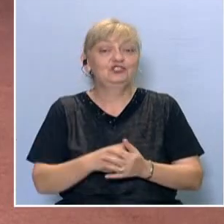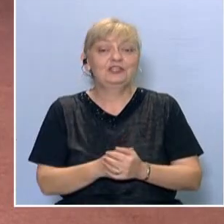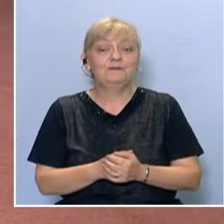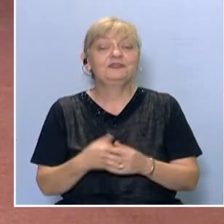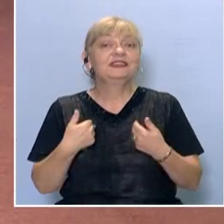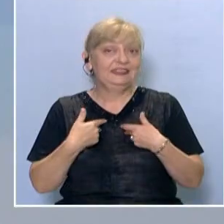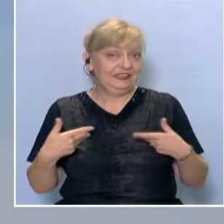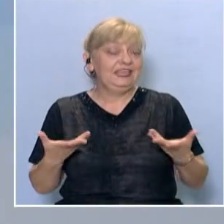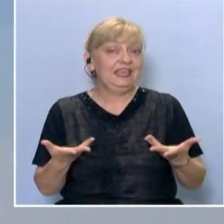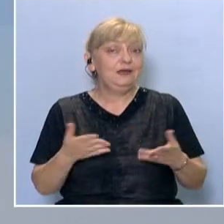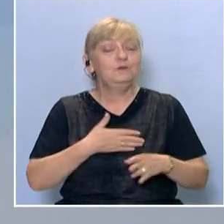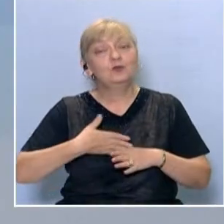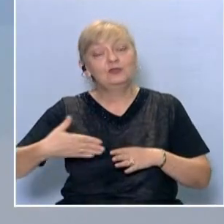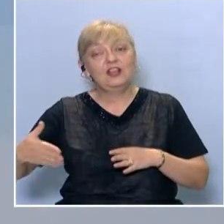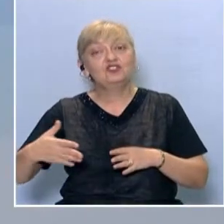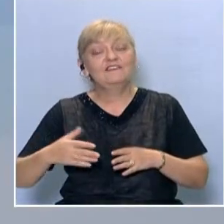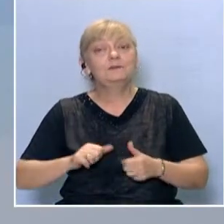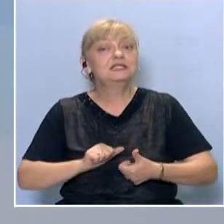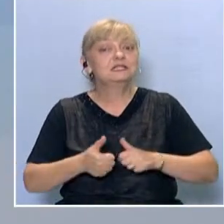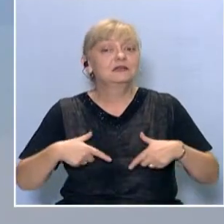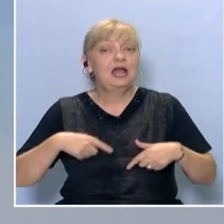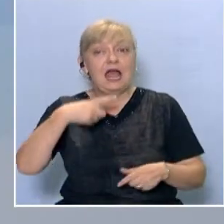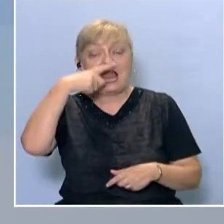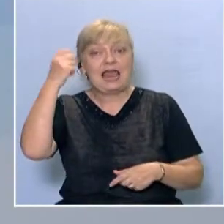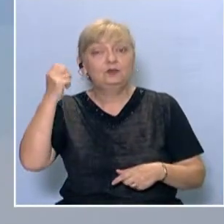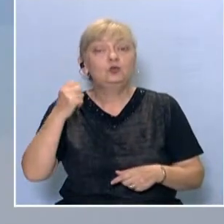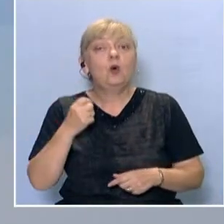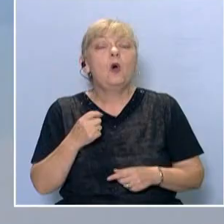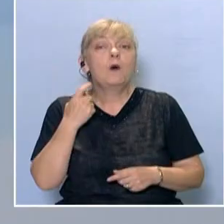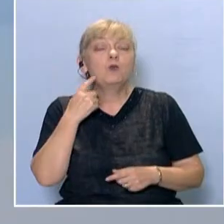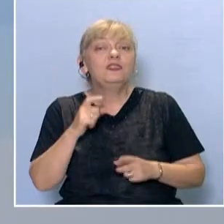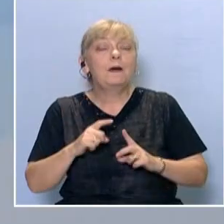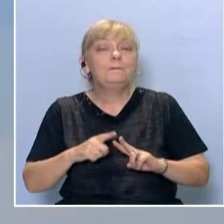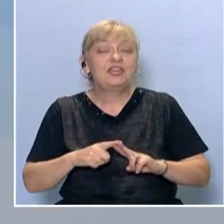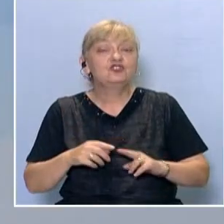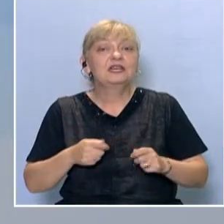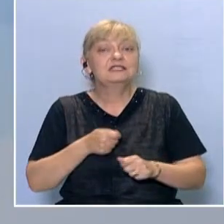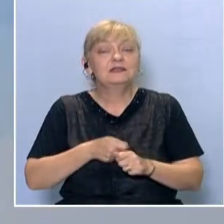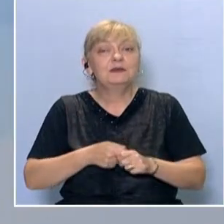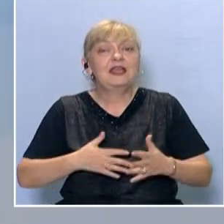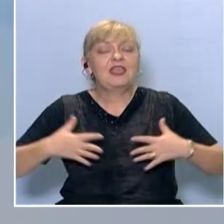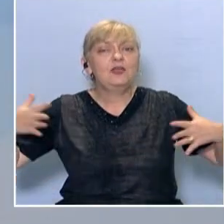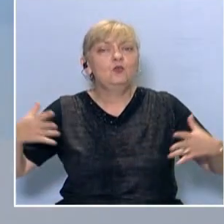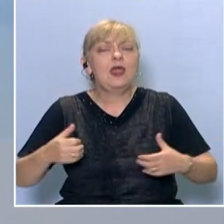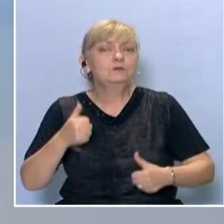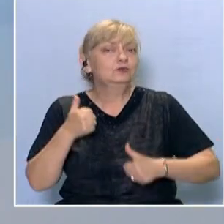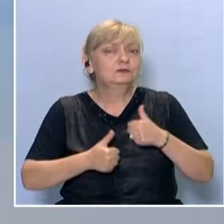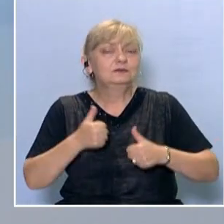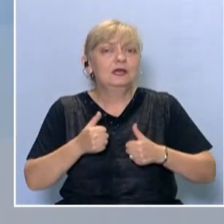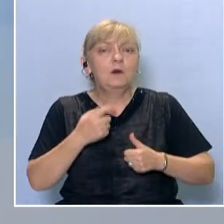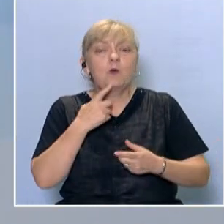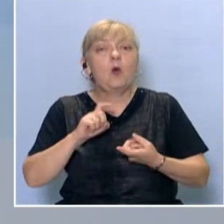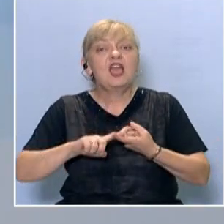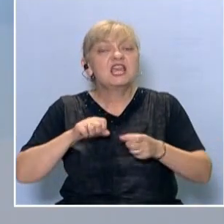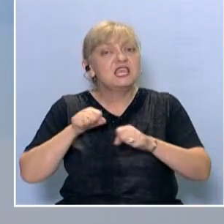А ние продължаваме със спорт. През лятото в Будапеща се проведе най-голямото и най-престижното състезание по кикбокс